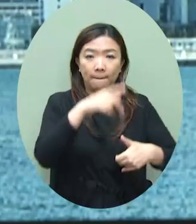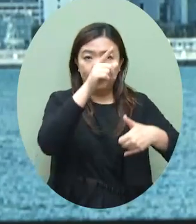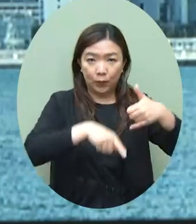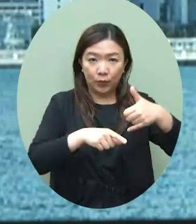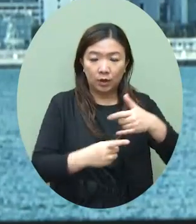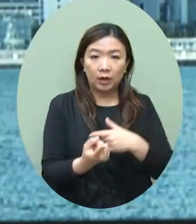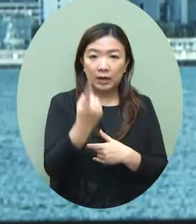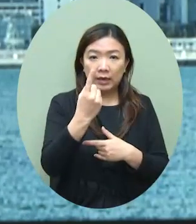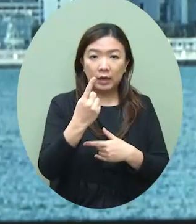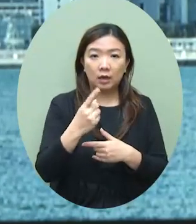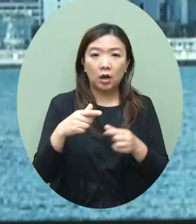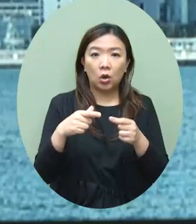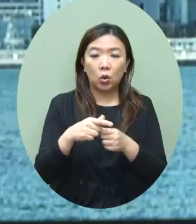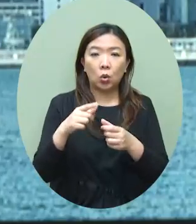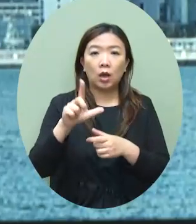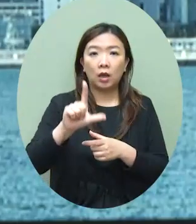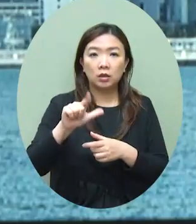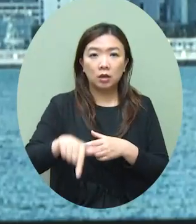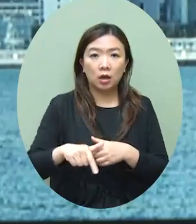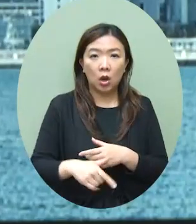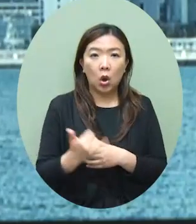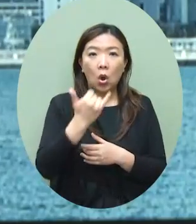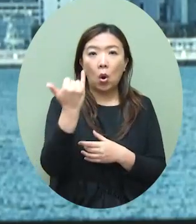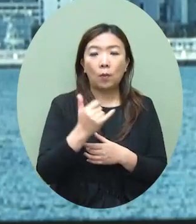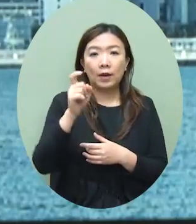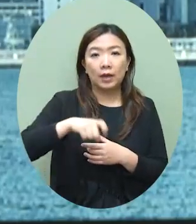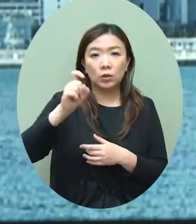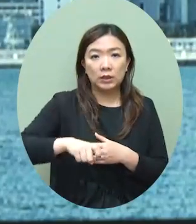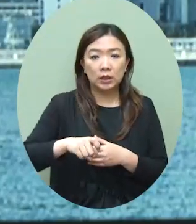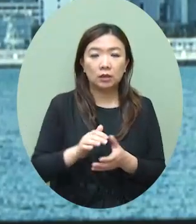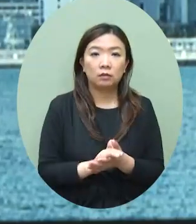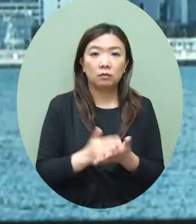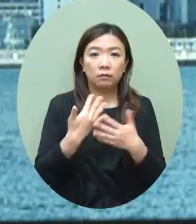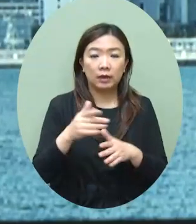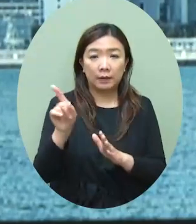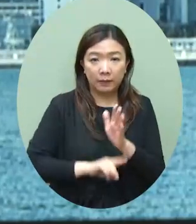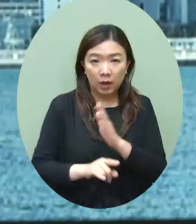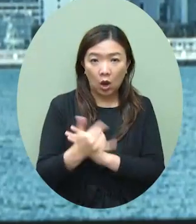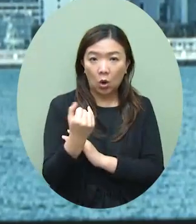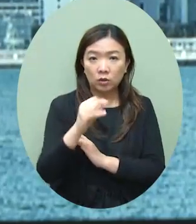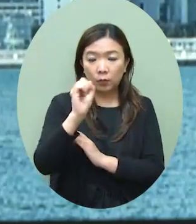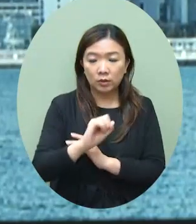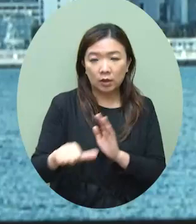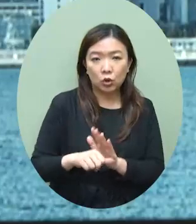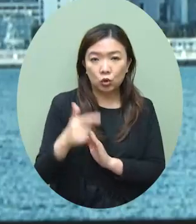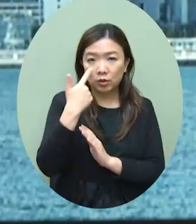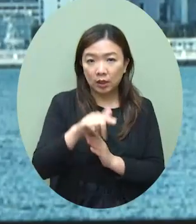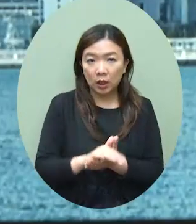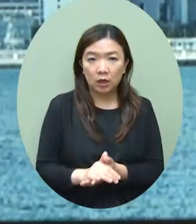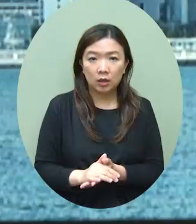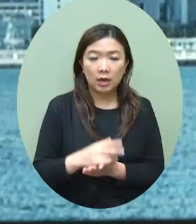公升嘅69000拷貝呢，係跌咗60%，去到最新嘅數字呢